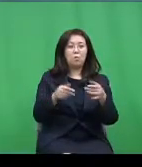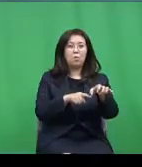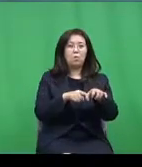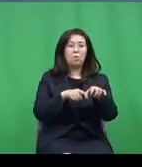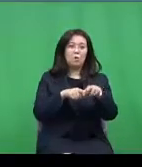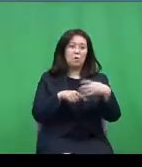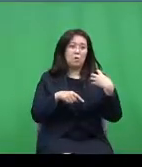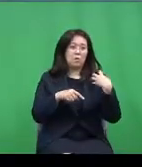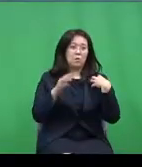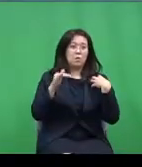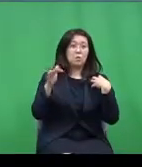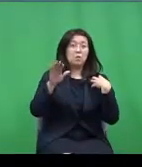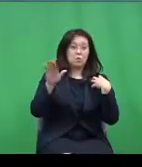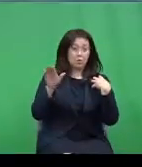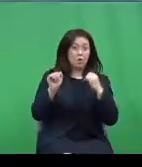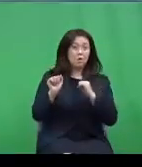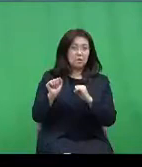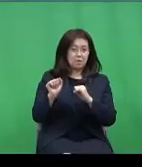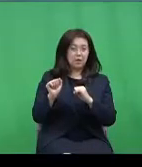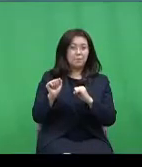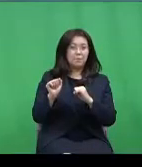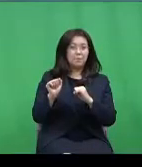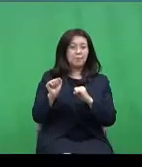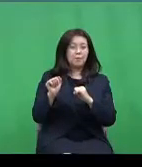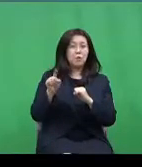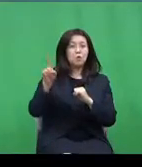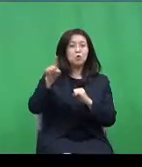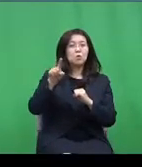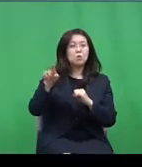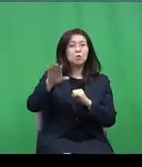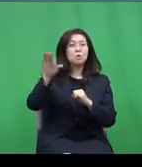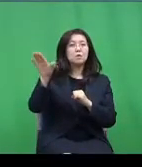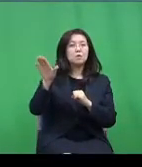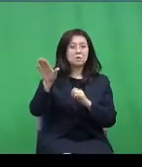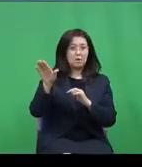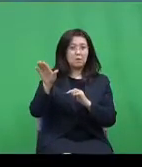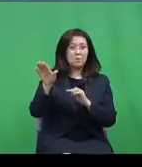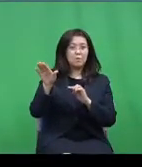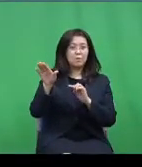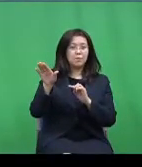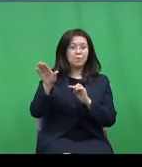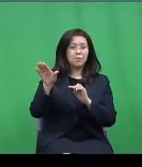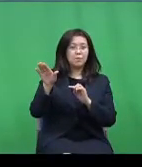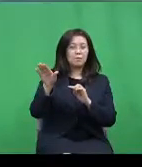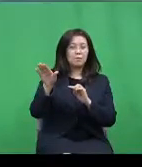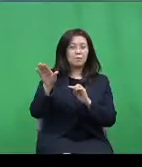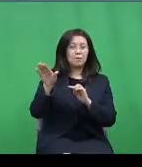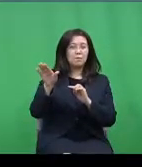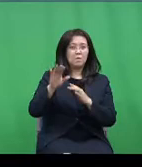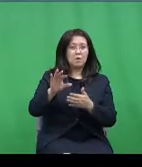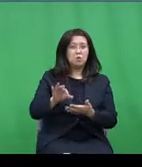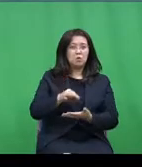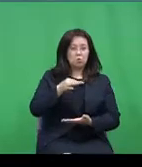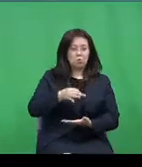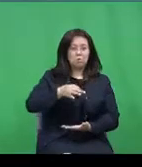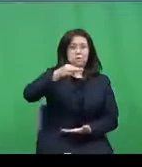農作業を携わっている方がおられて、そういった方々は、まあ、相当高い